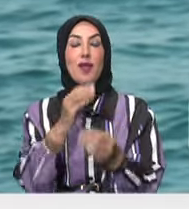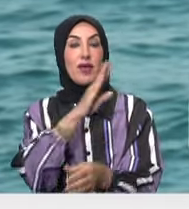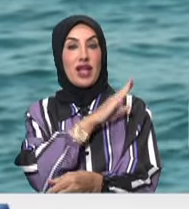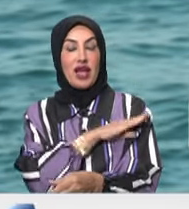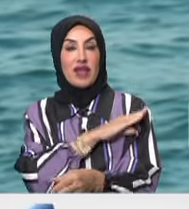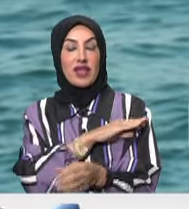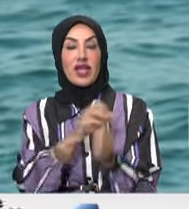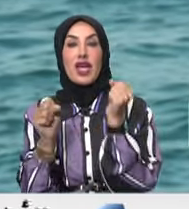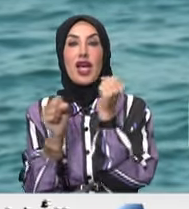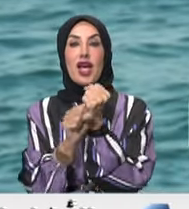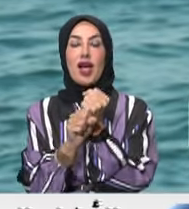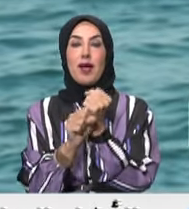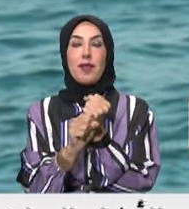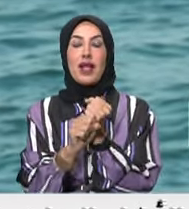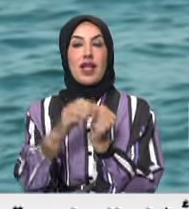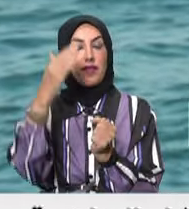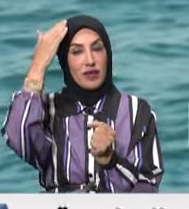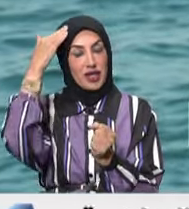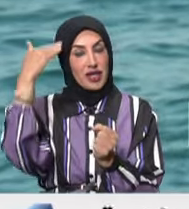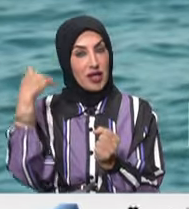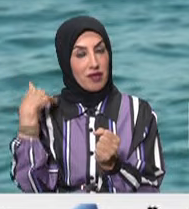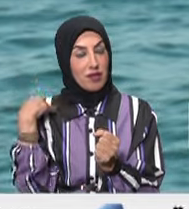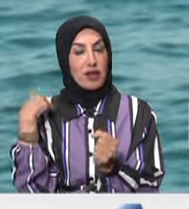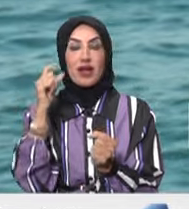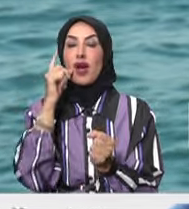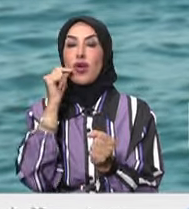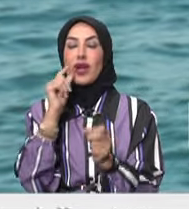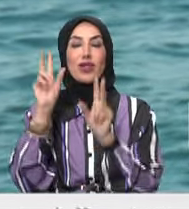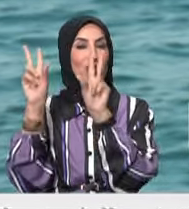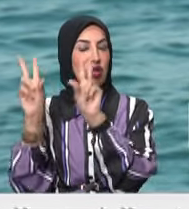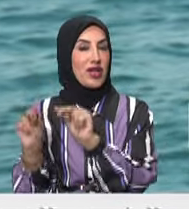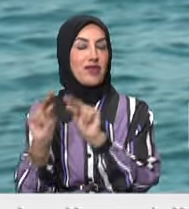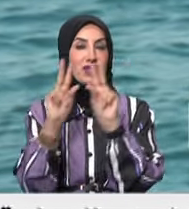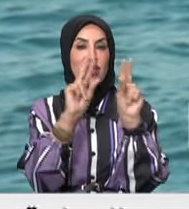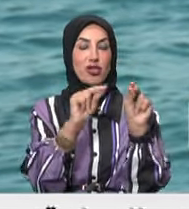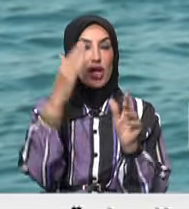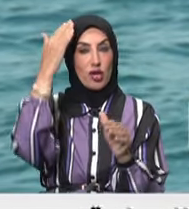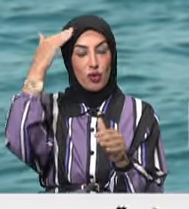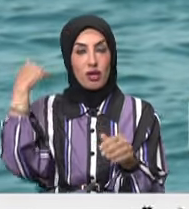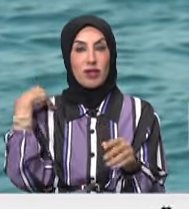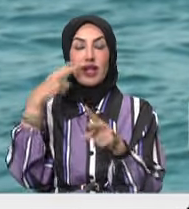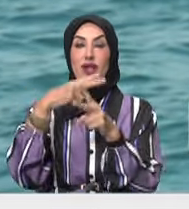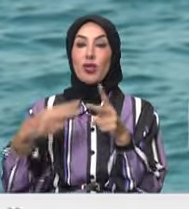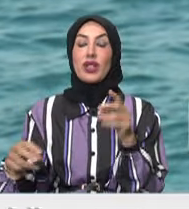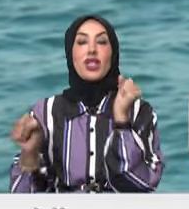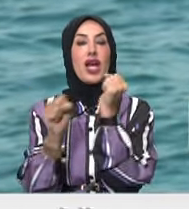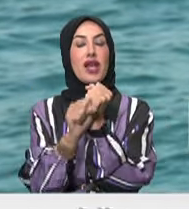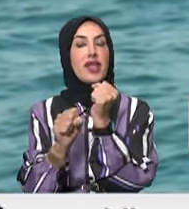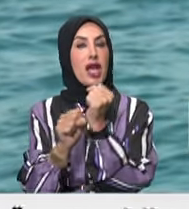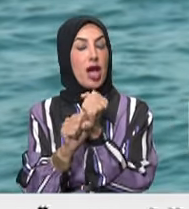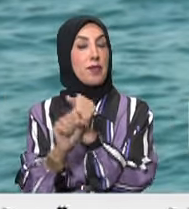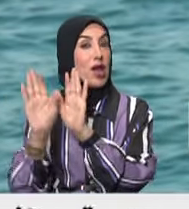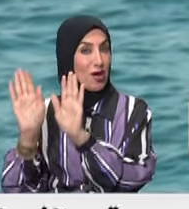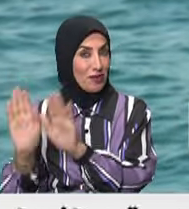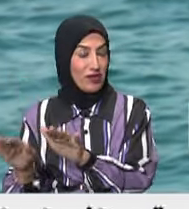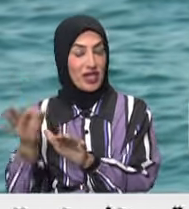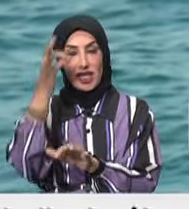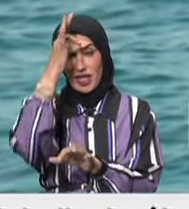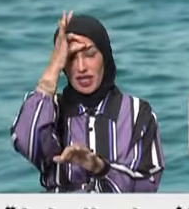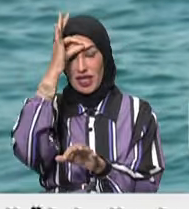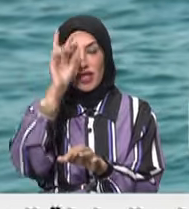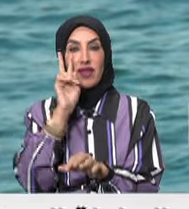السواى بين الرجل والمراه فبعد ان اثبتت المراه الكويتيه جدارتها بالعمل في السلك العسكري سجلت مجموعه